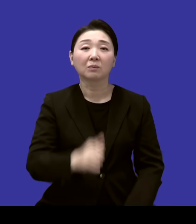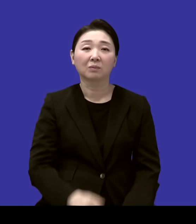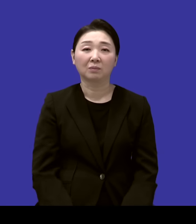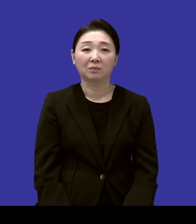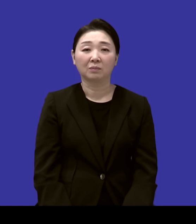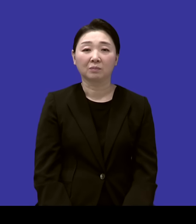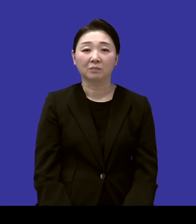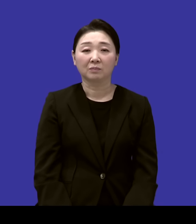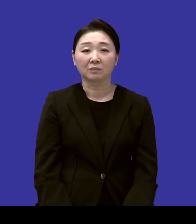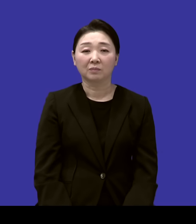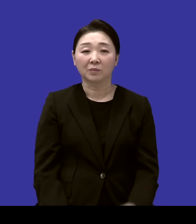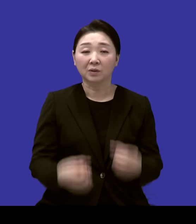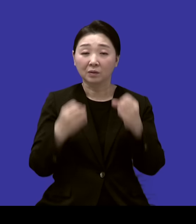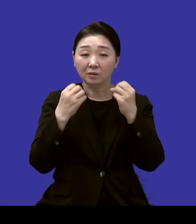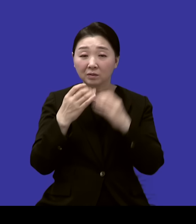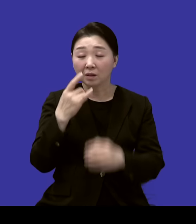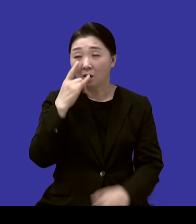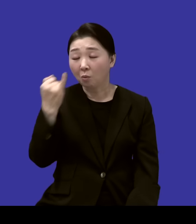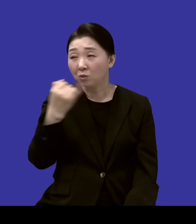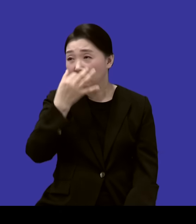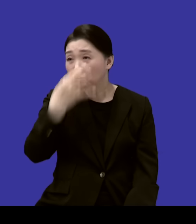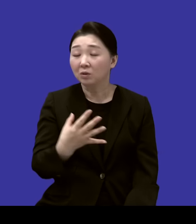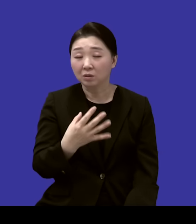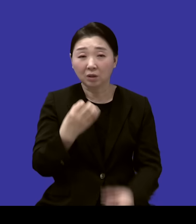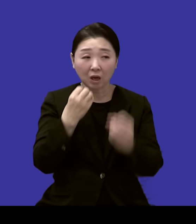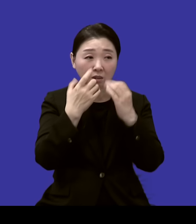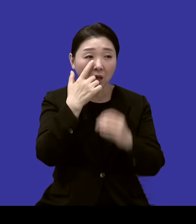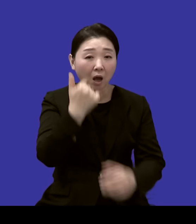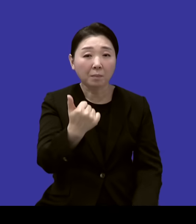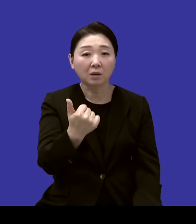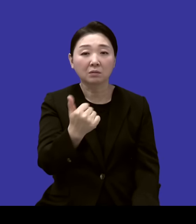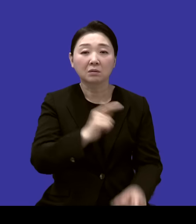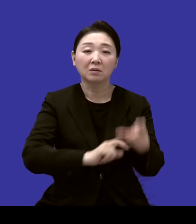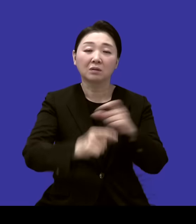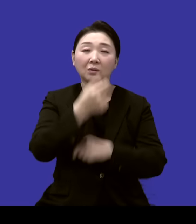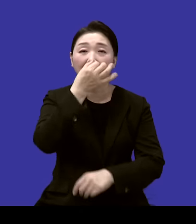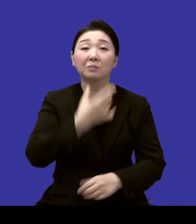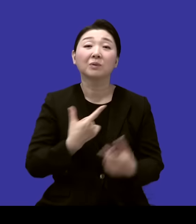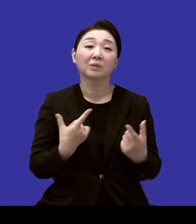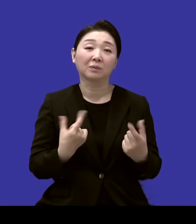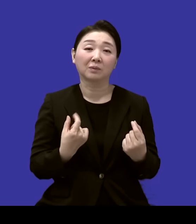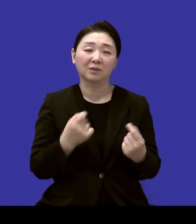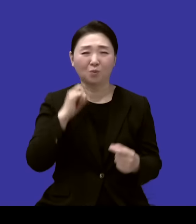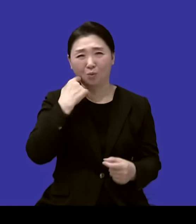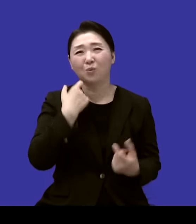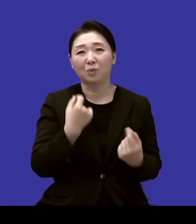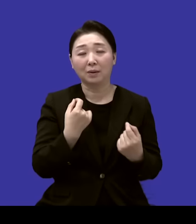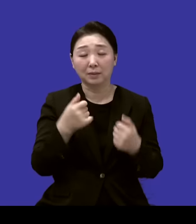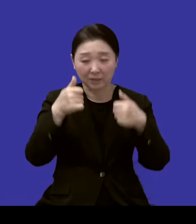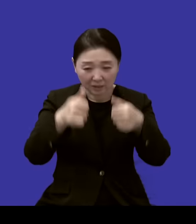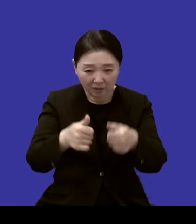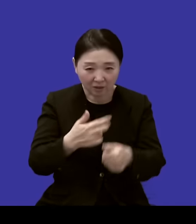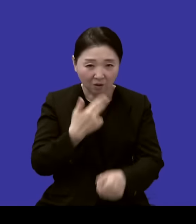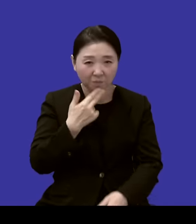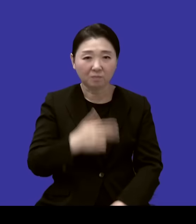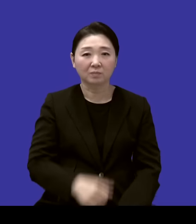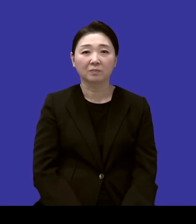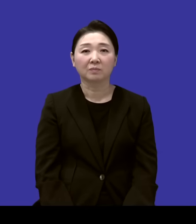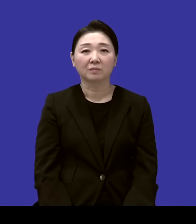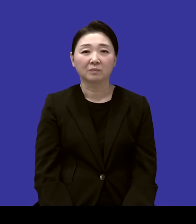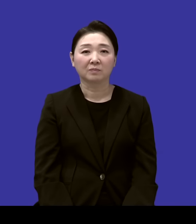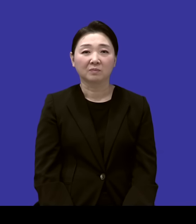그래서 새어머니도 정말 힘들었는데 네. 새아버지는 몇십 배는 더 힘들었던 것 같아요. 어렵죠. 네, 그래서 제가 인사도 안 하고 막 그치.